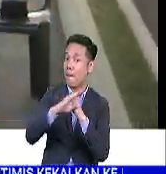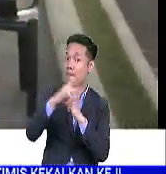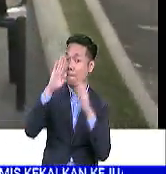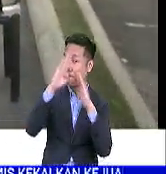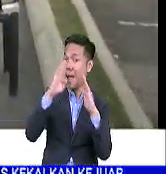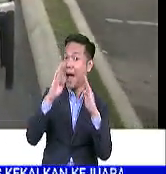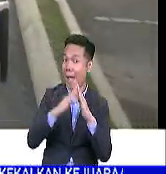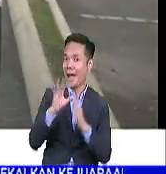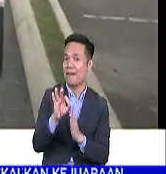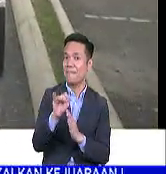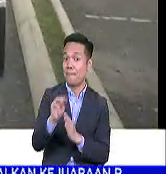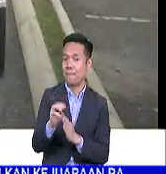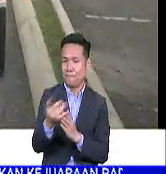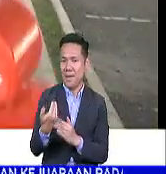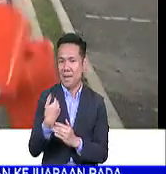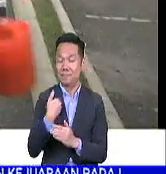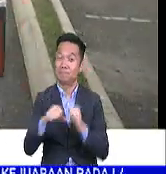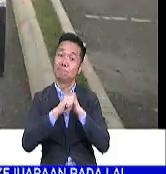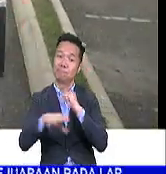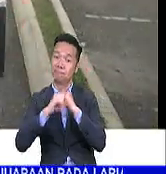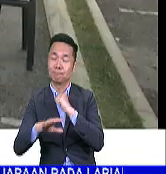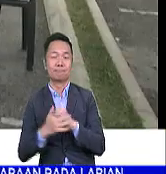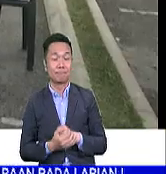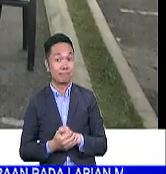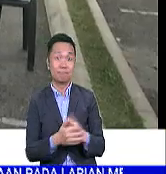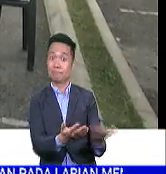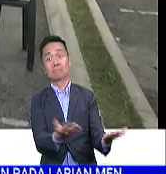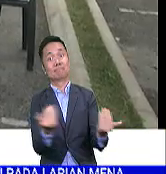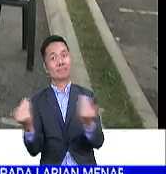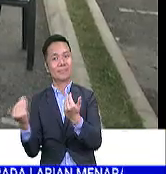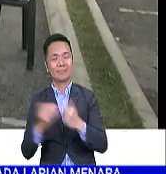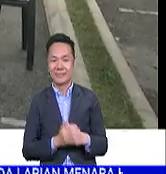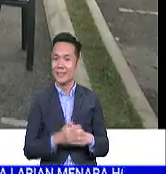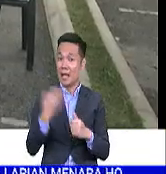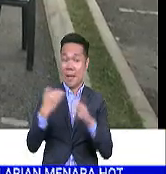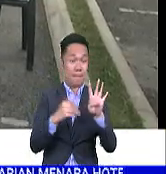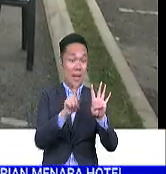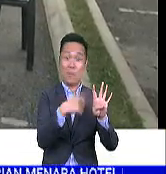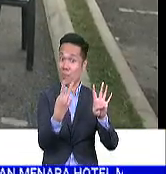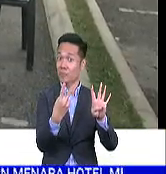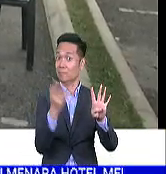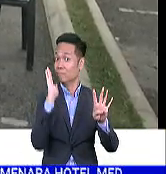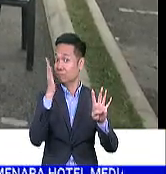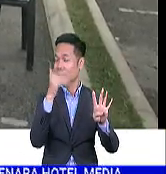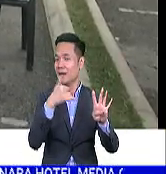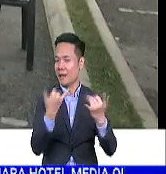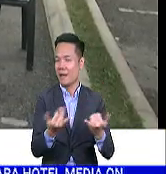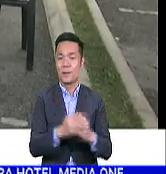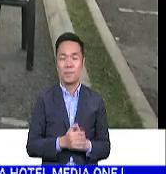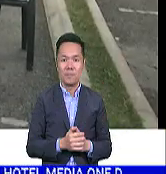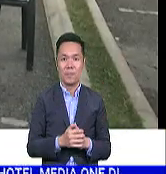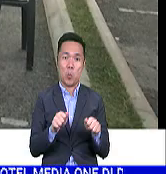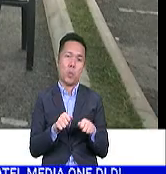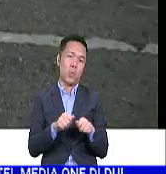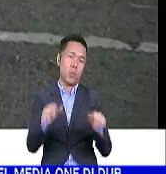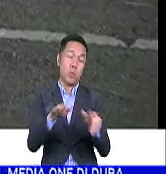produk-produk keluaran Pahang FM itu sendiri. Jadi jangan lupa untuk sama-sama menyaksikan pada 4 hari bulan nanti. Kami akan bersiaran lintas langsung